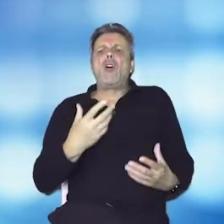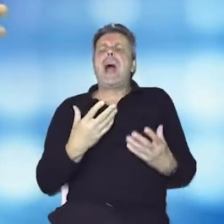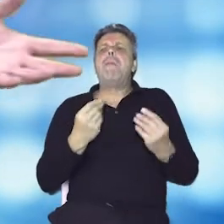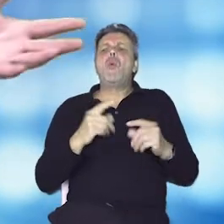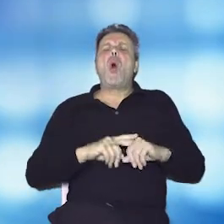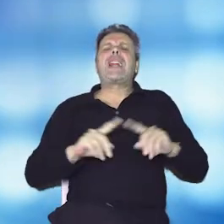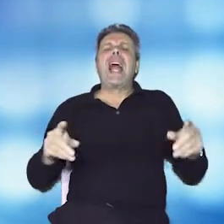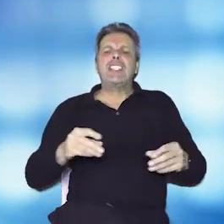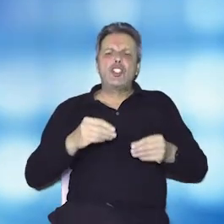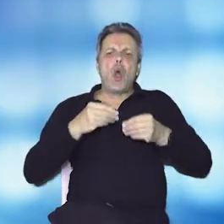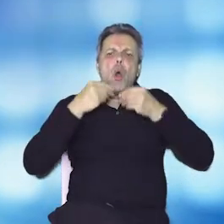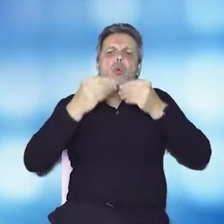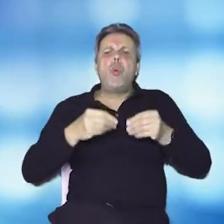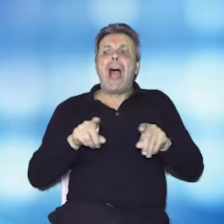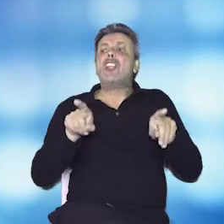iste odsjeke Biblije.